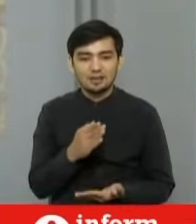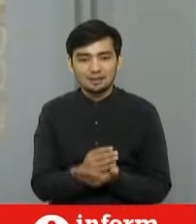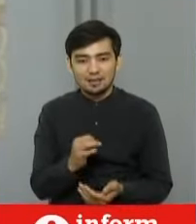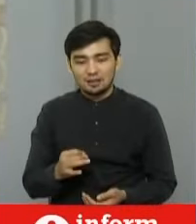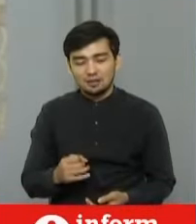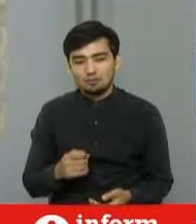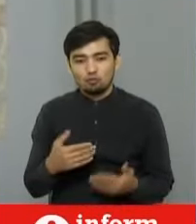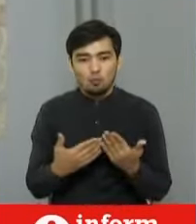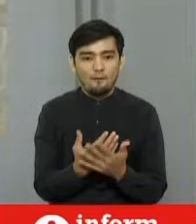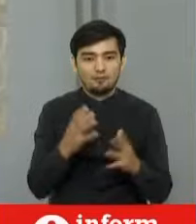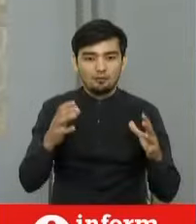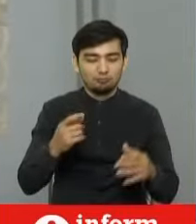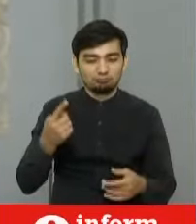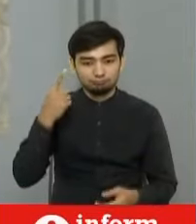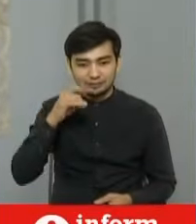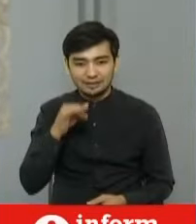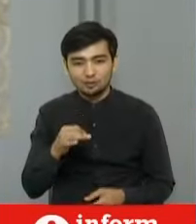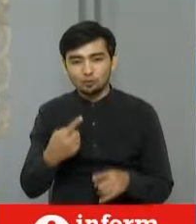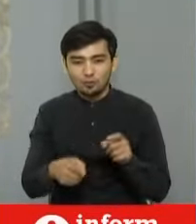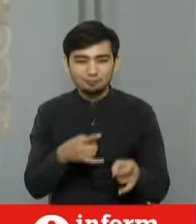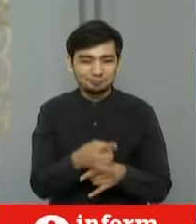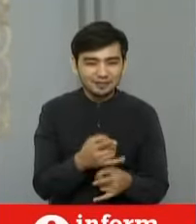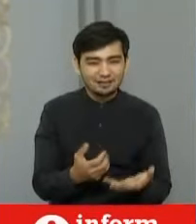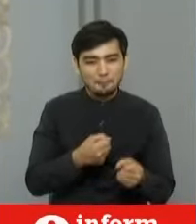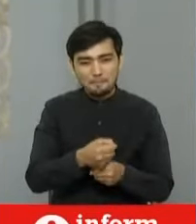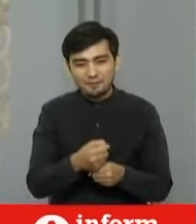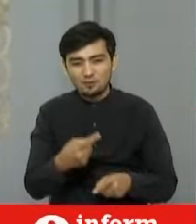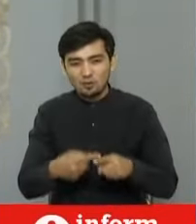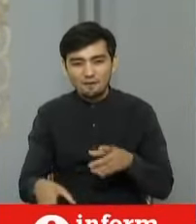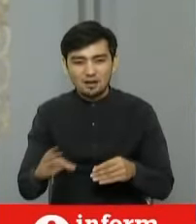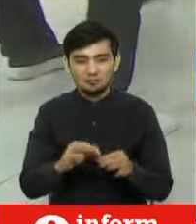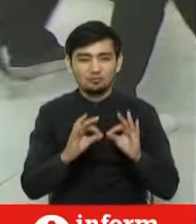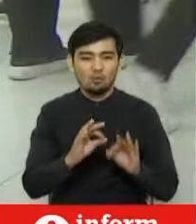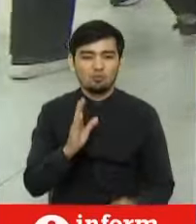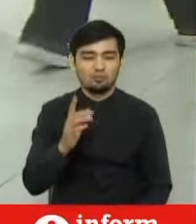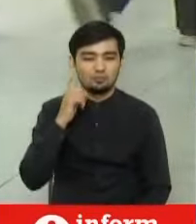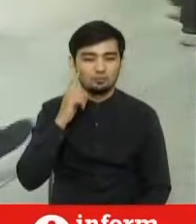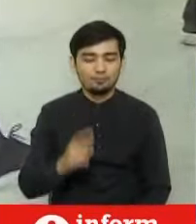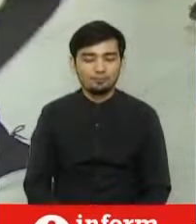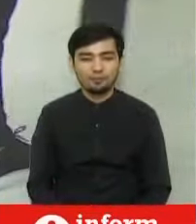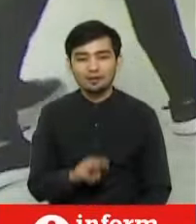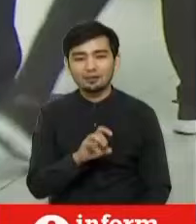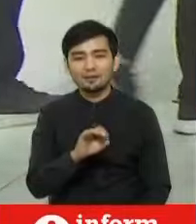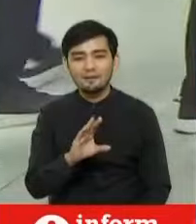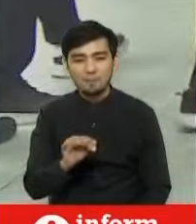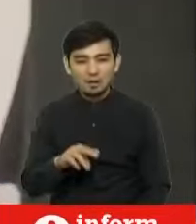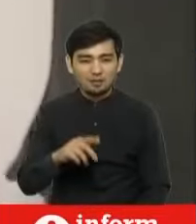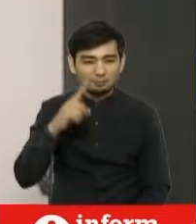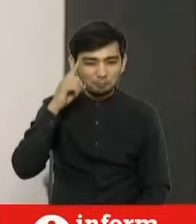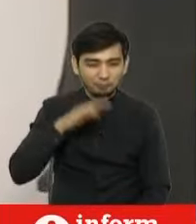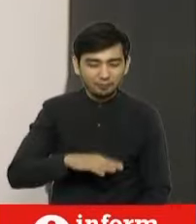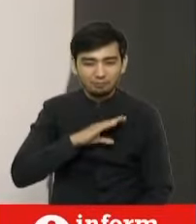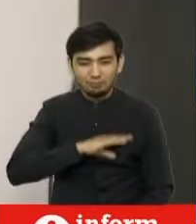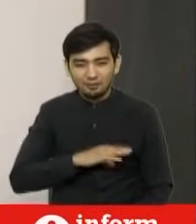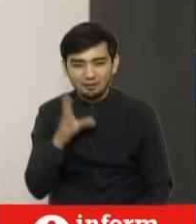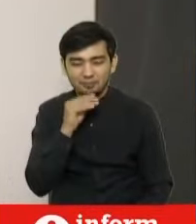Благодаря новым методам, думаю, травля и другие правонарушения сведутся к нулю. Травля, особенно в детском и подростковом возрасте, ведет